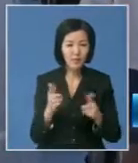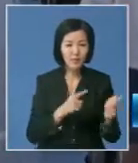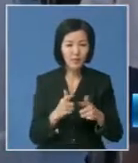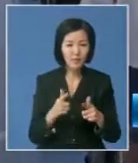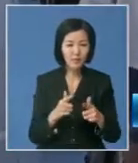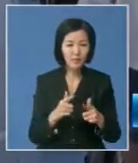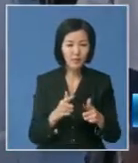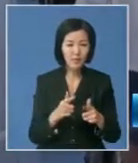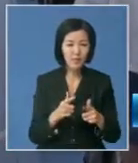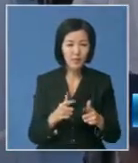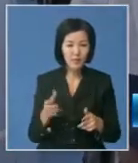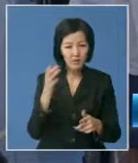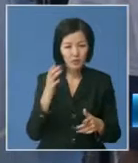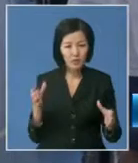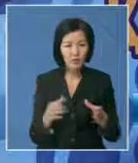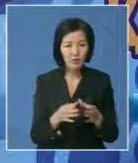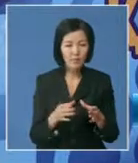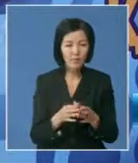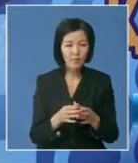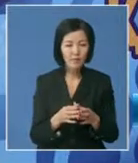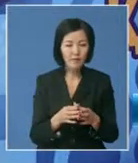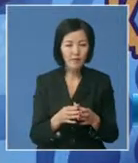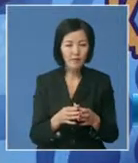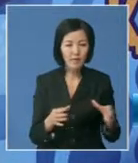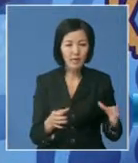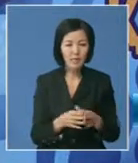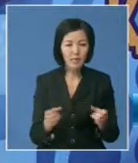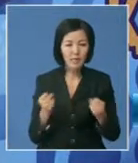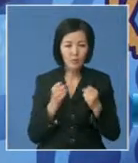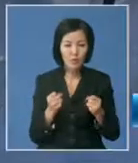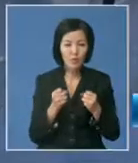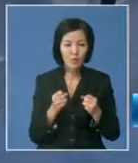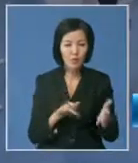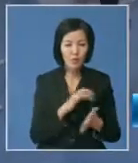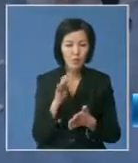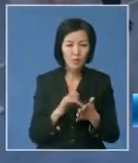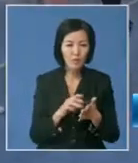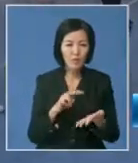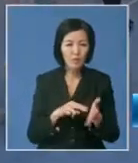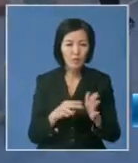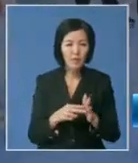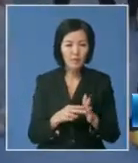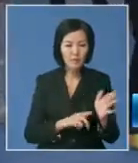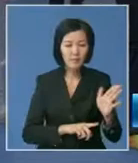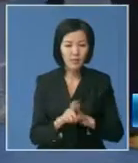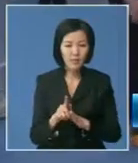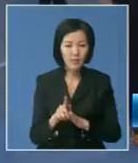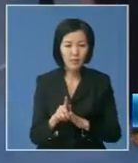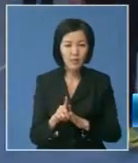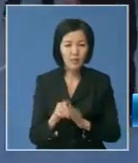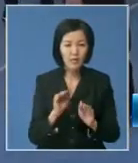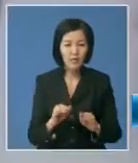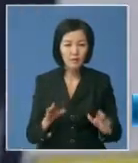сотрудники управления образования и отдел физкультуры и спорта города согласно плану урока сначала чемпион показал ребятам